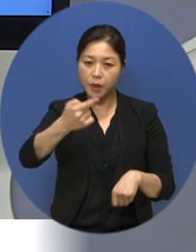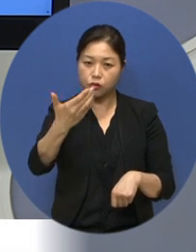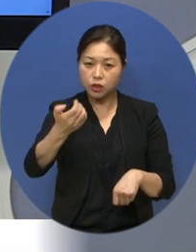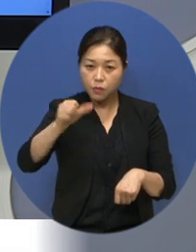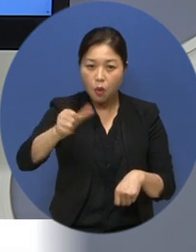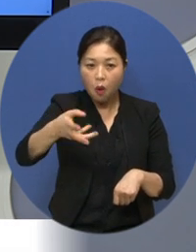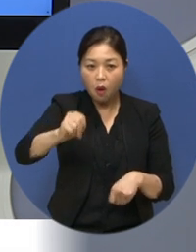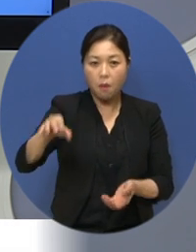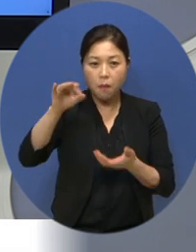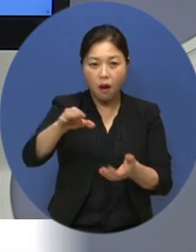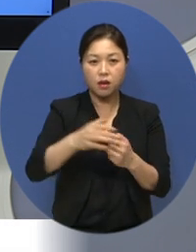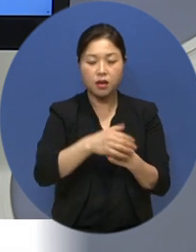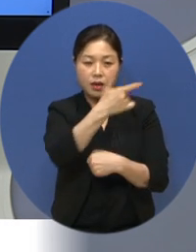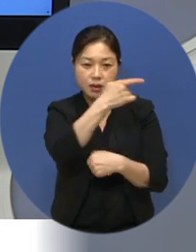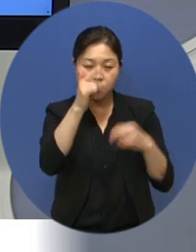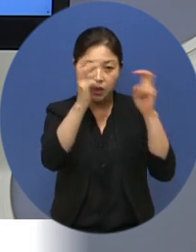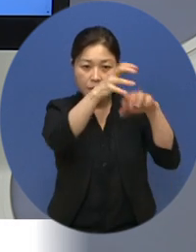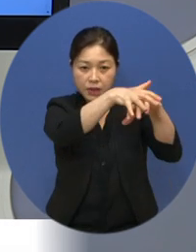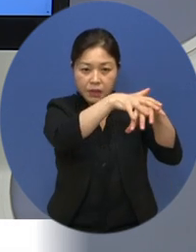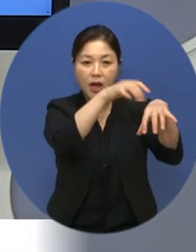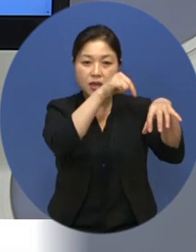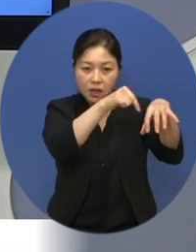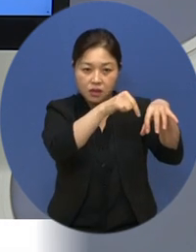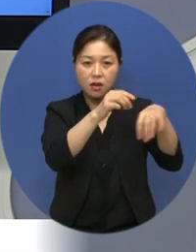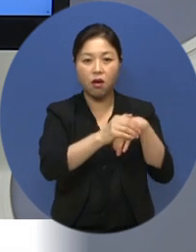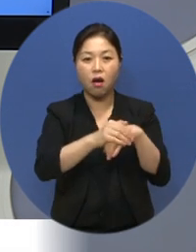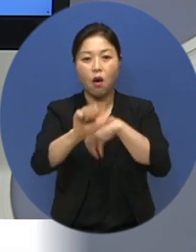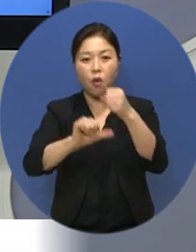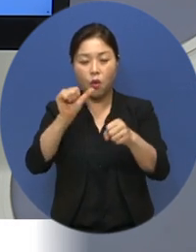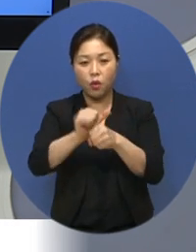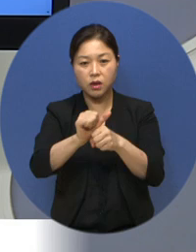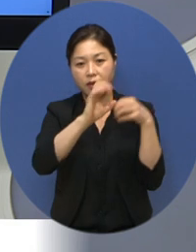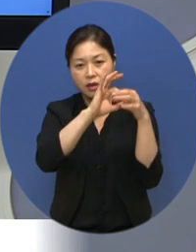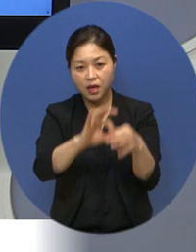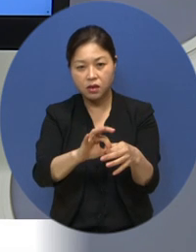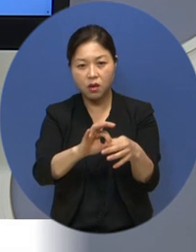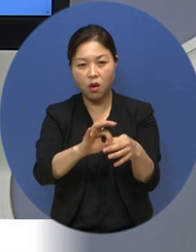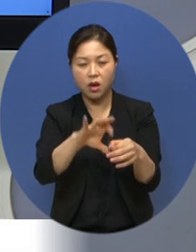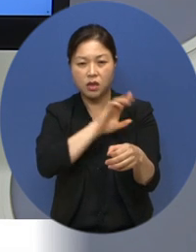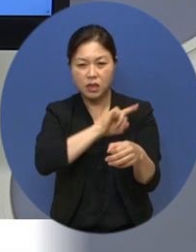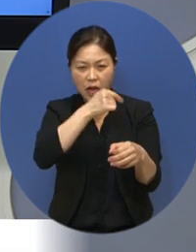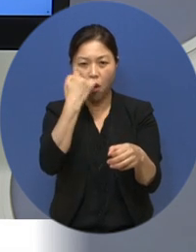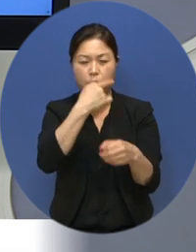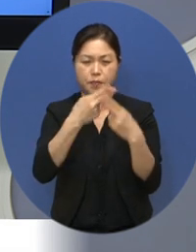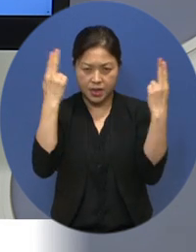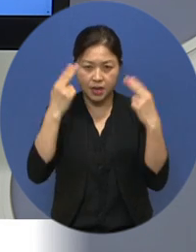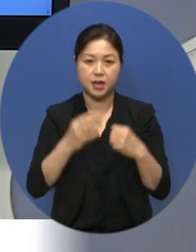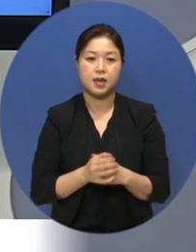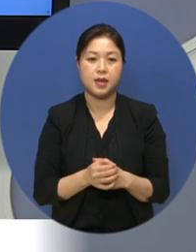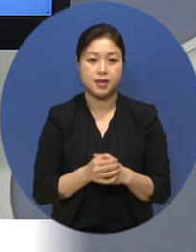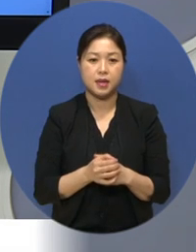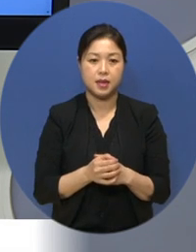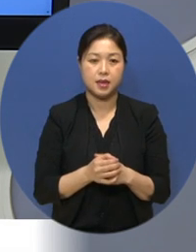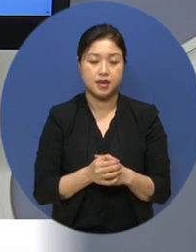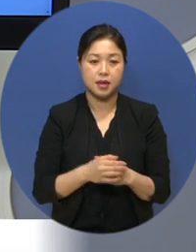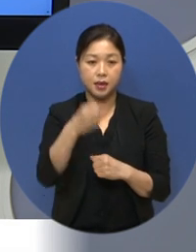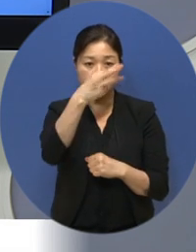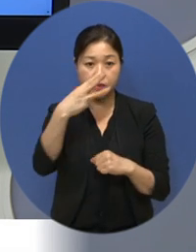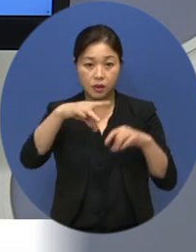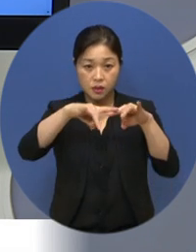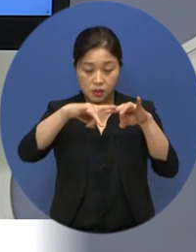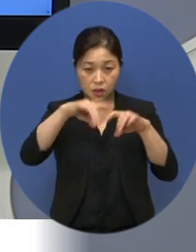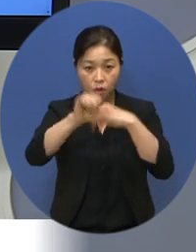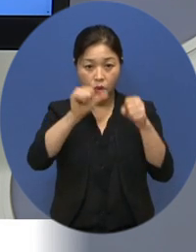대기업집단 4 개별 기업 중 5년 연속 1위에 불명예를 않았는데요 이로써 삼성전자가